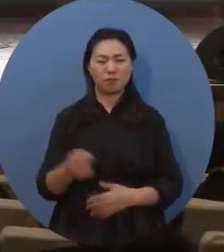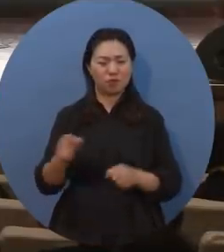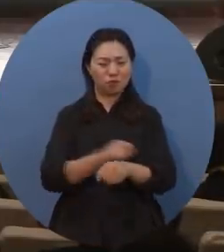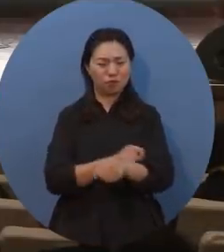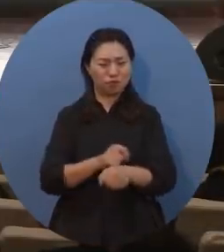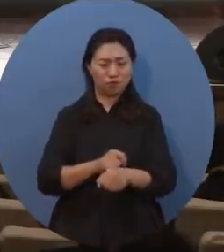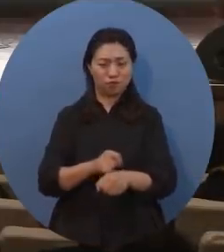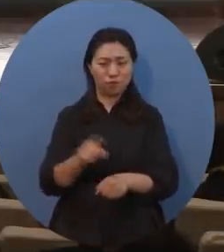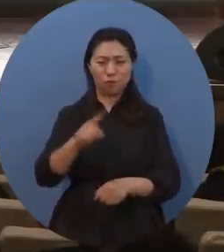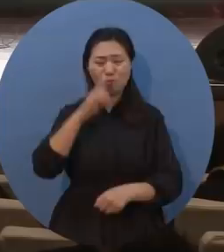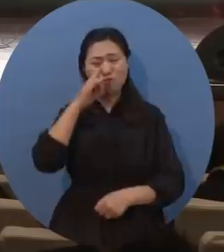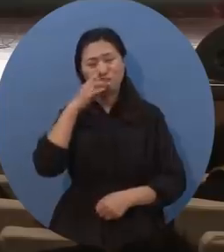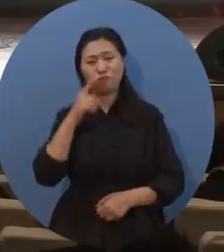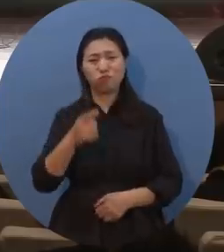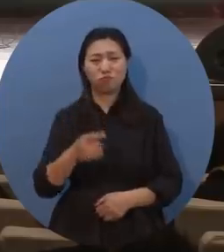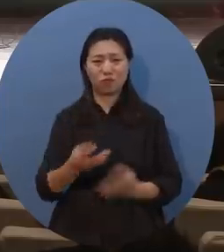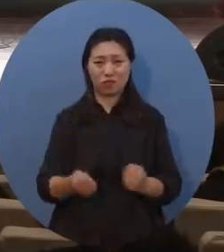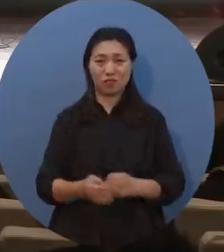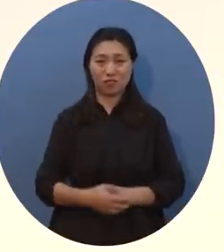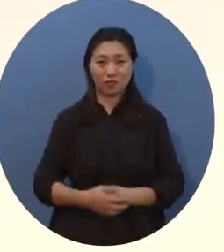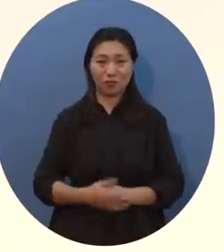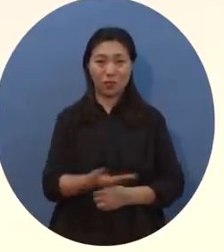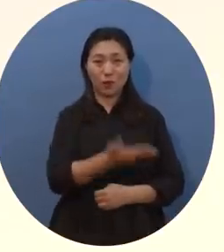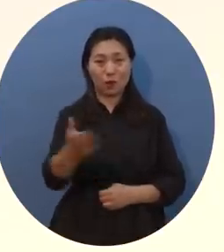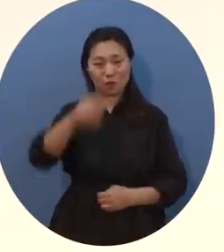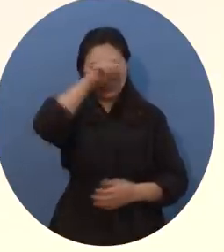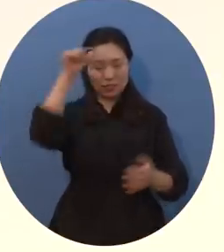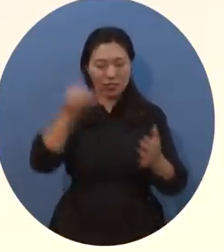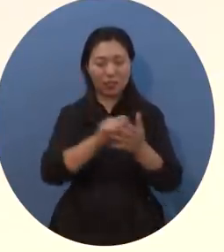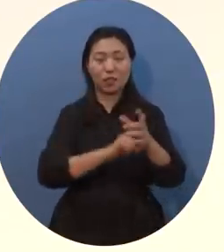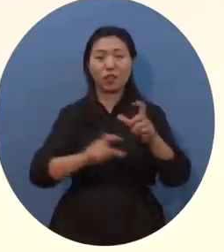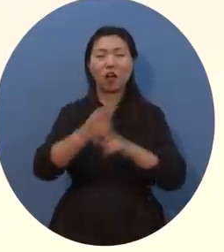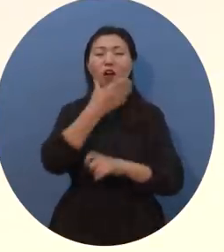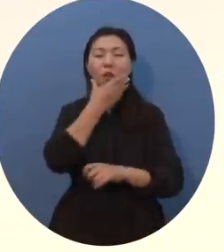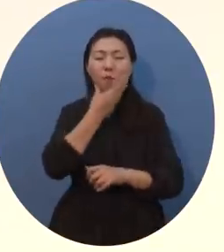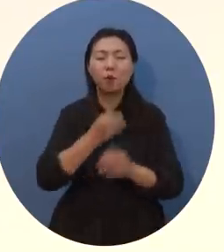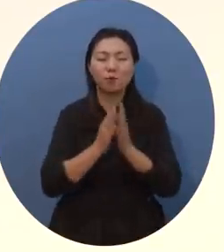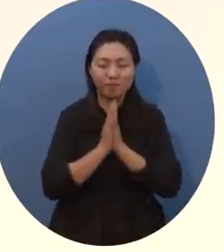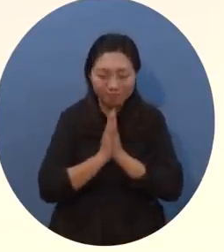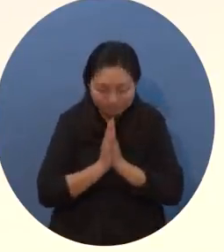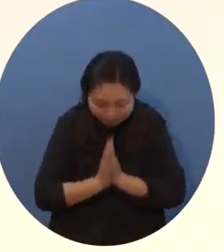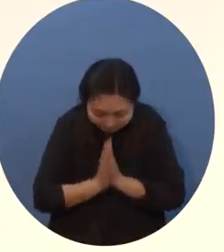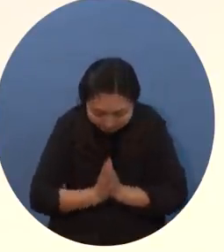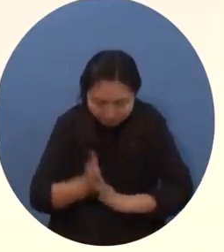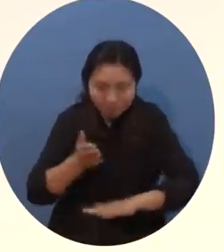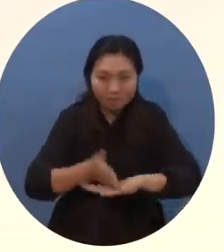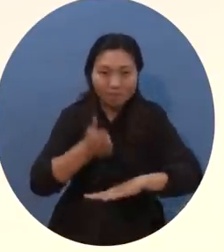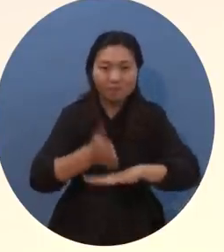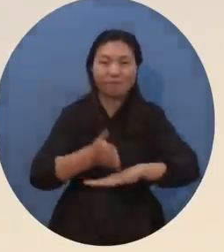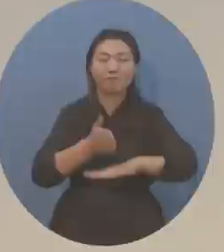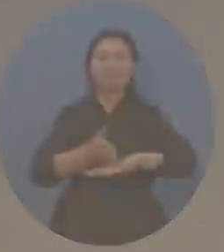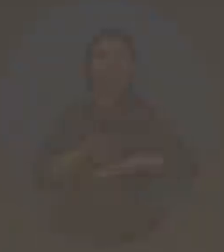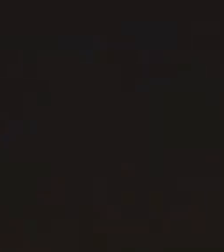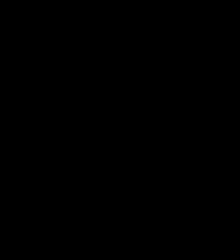별것 다 궁금한. 예. 여러분의 인생이 좀 더 행복하시기 바랍니다. 감사합니다.